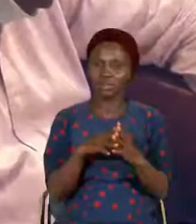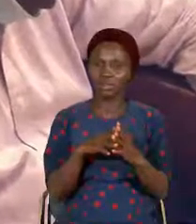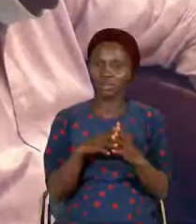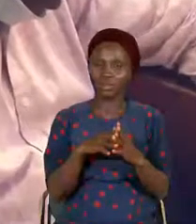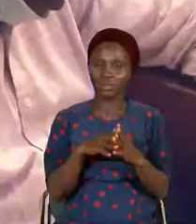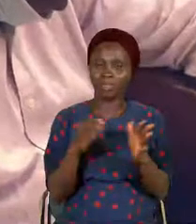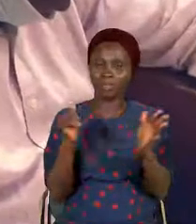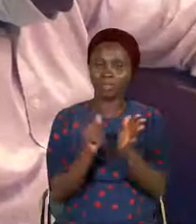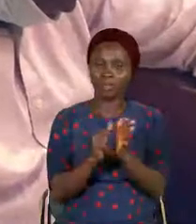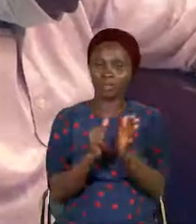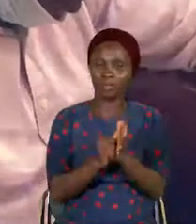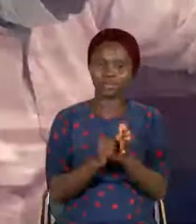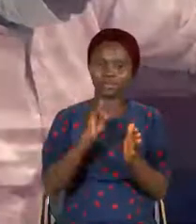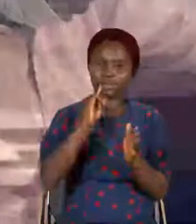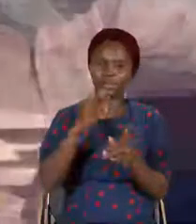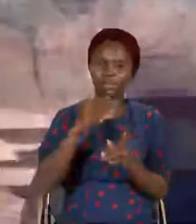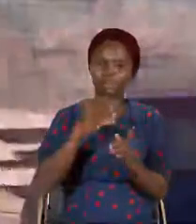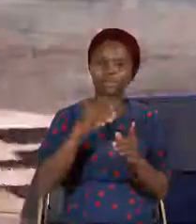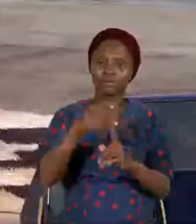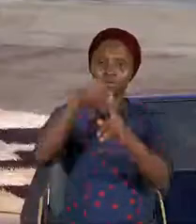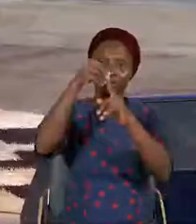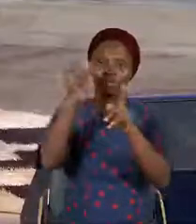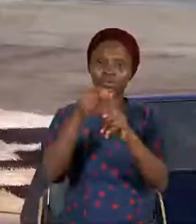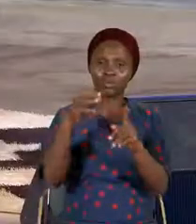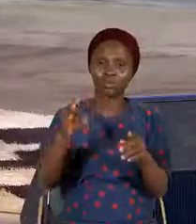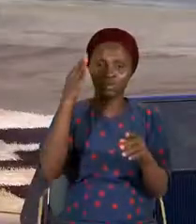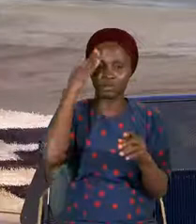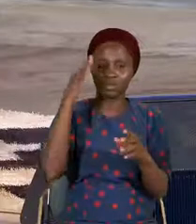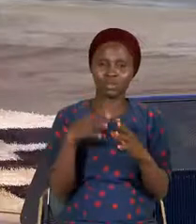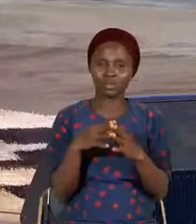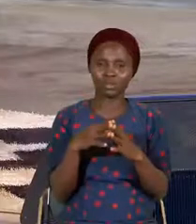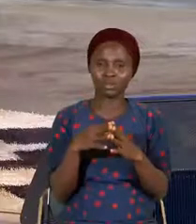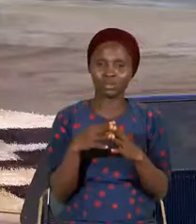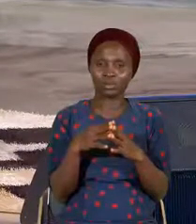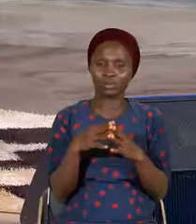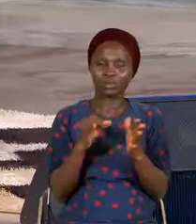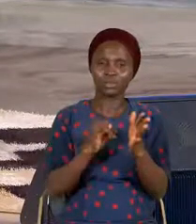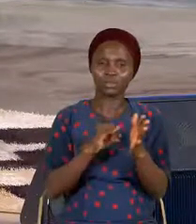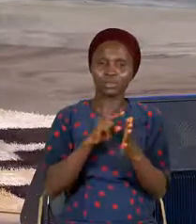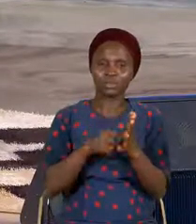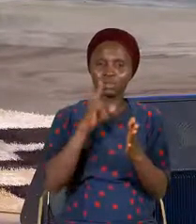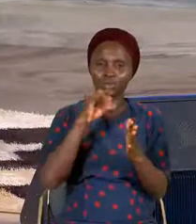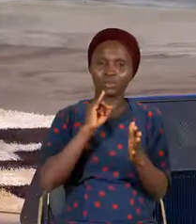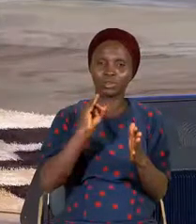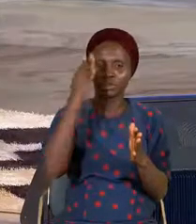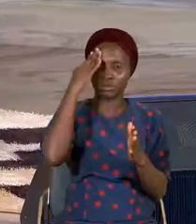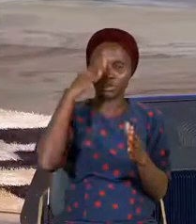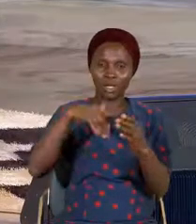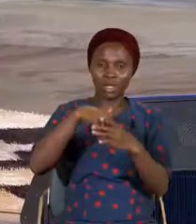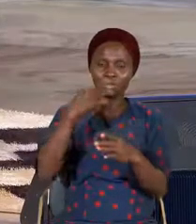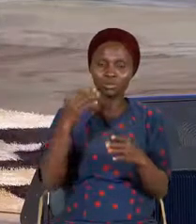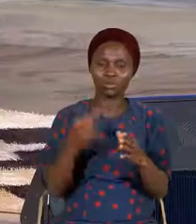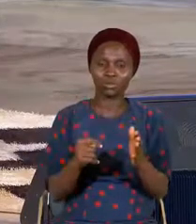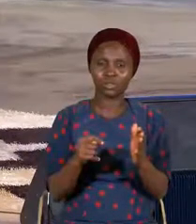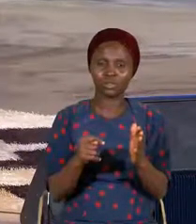mot connaissance, ce n'est pas simplement une parole de sagesse,